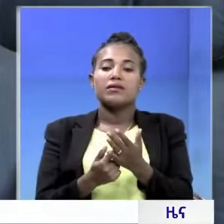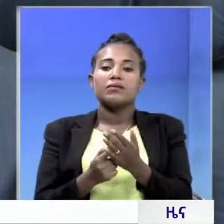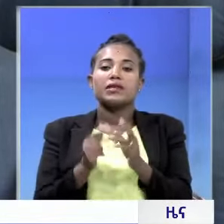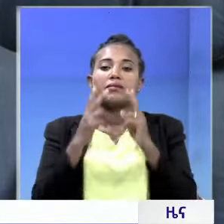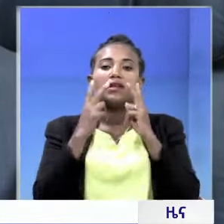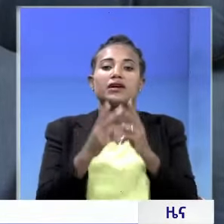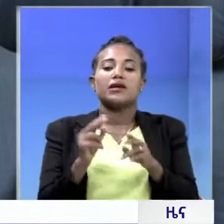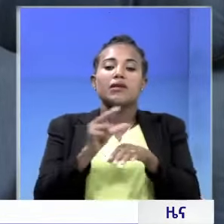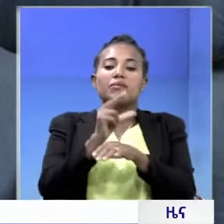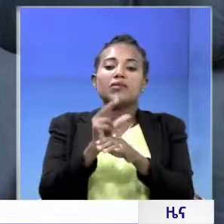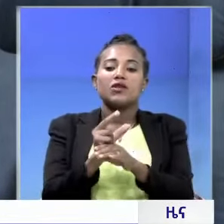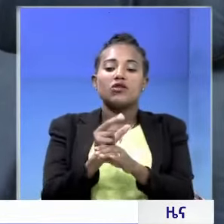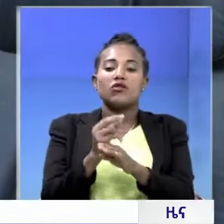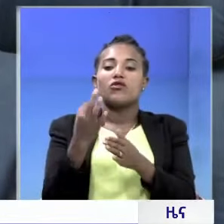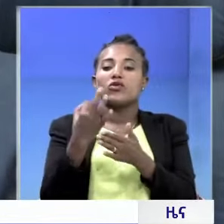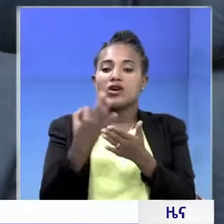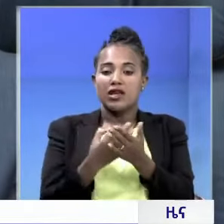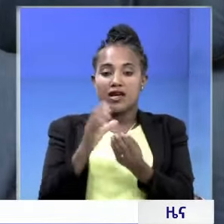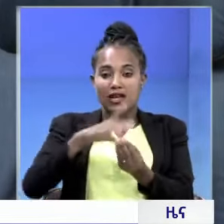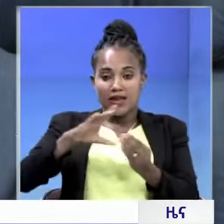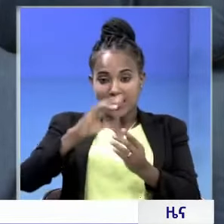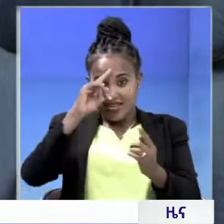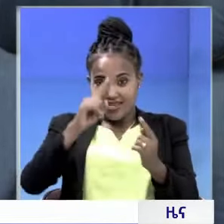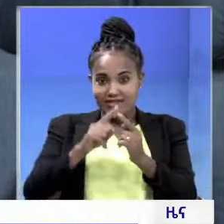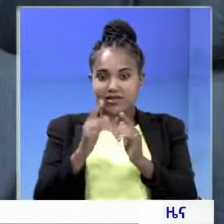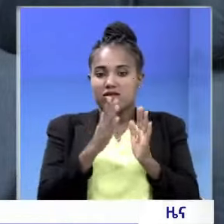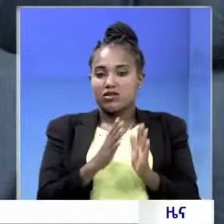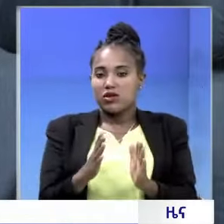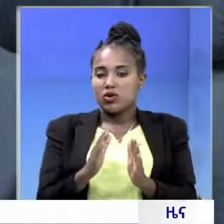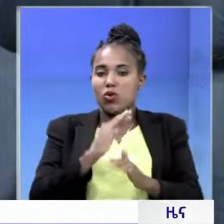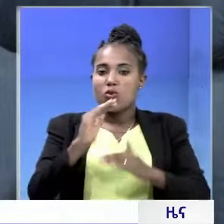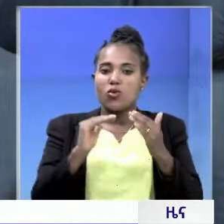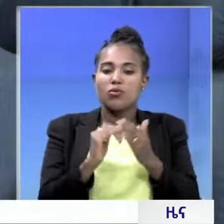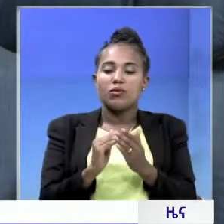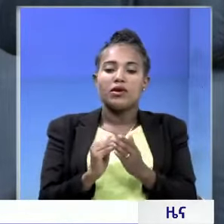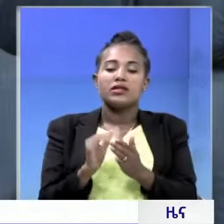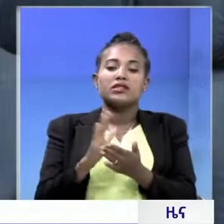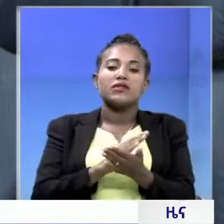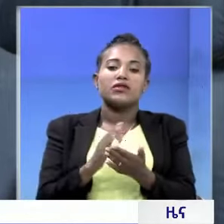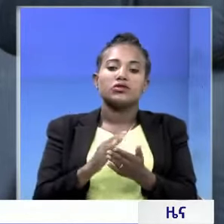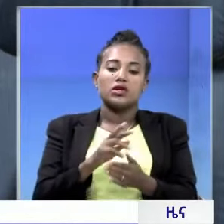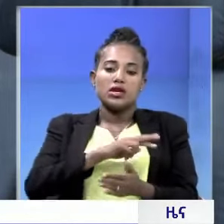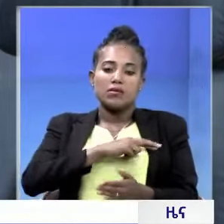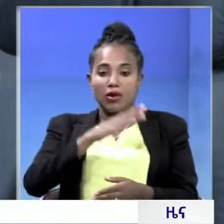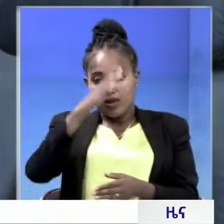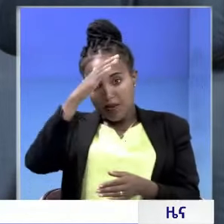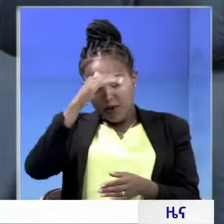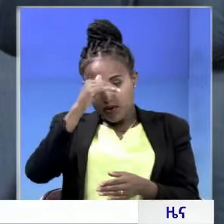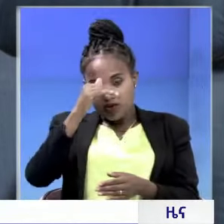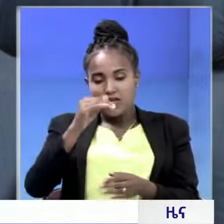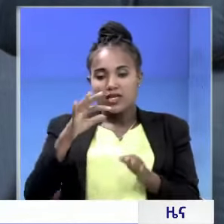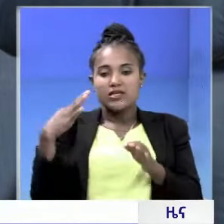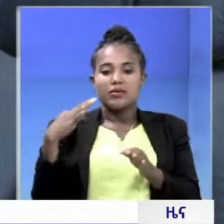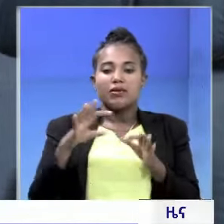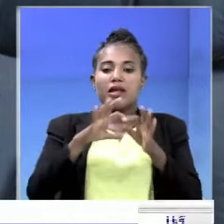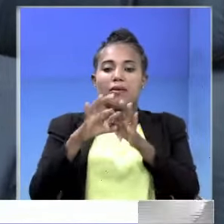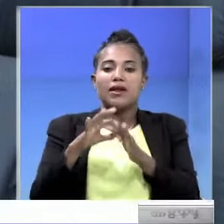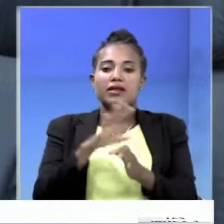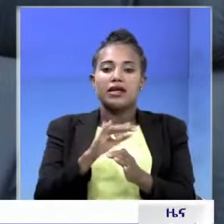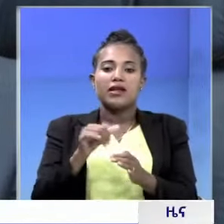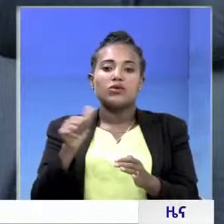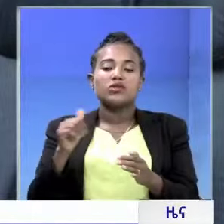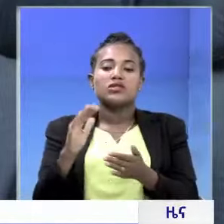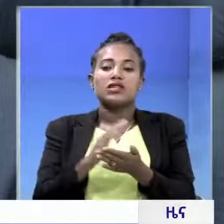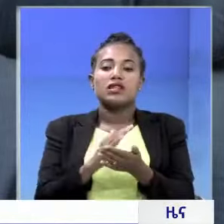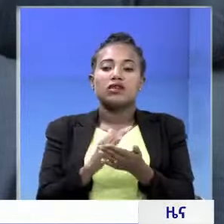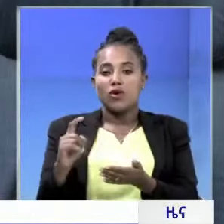በተመለከተ ብሔራዊ ፍኖተ ካርታና ክልላዊ እቅድ ተዘጋጅቷል ሁሉም ተዋናዮች የሃይማኖት አባቶች የሲቪል አባላትና ሌሎችም በዚህ